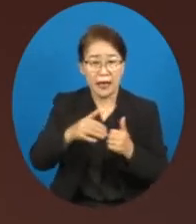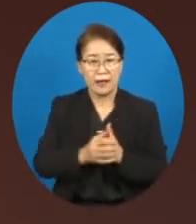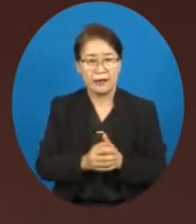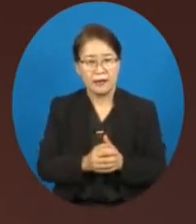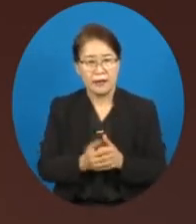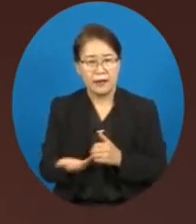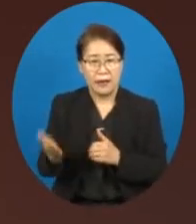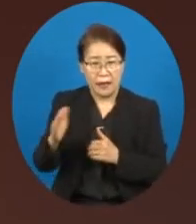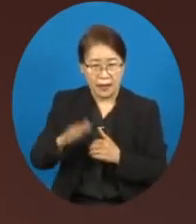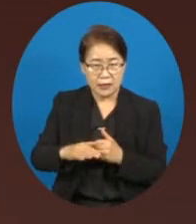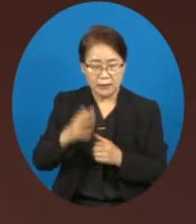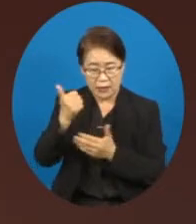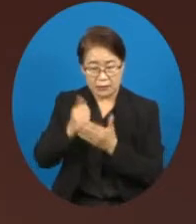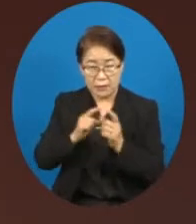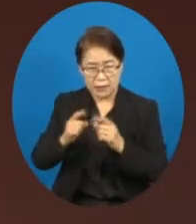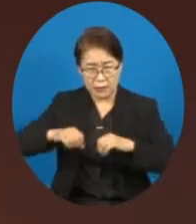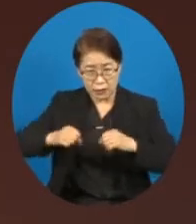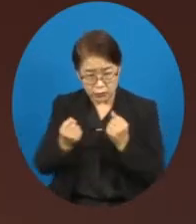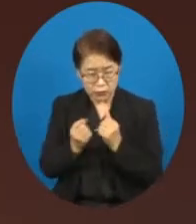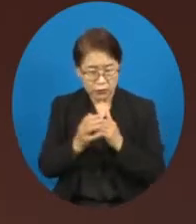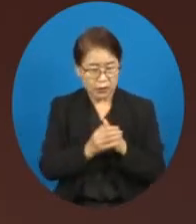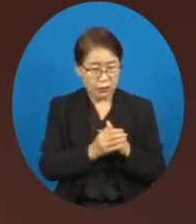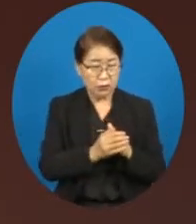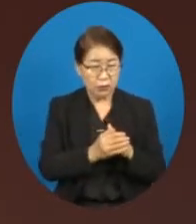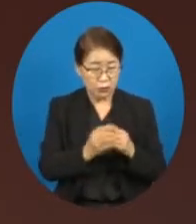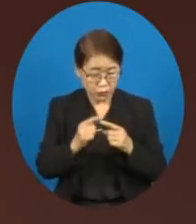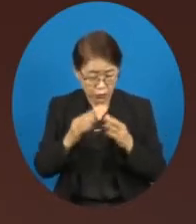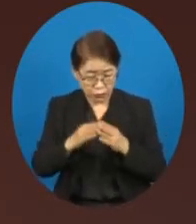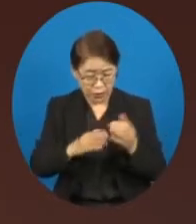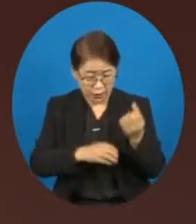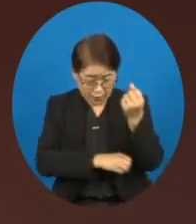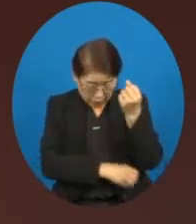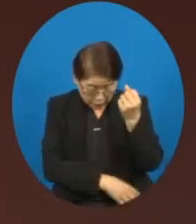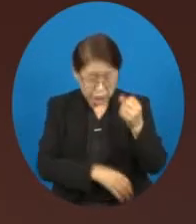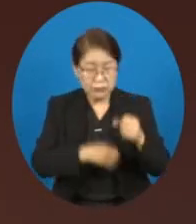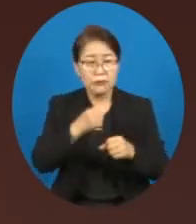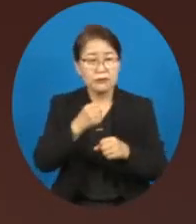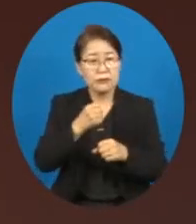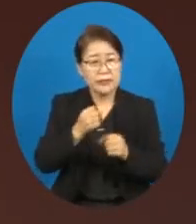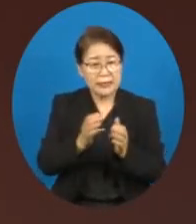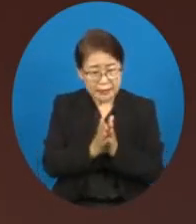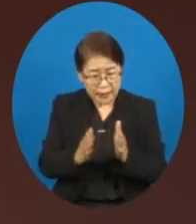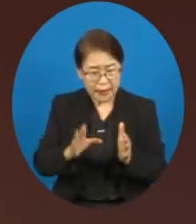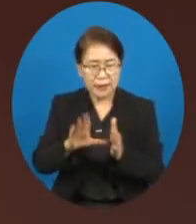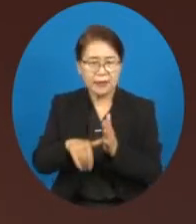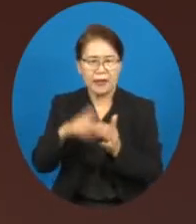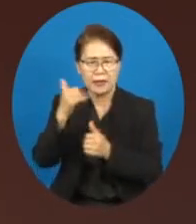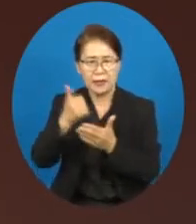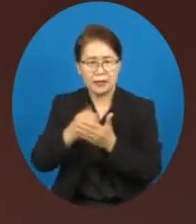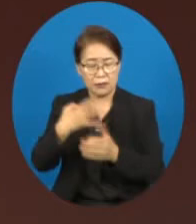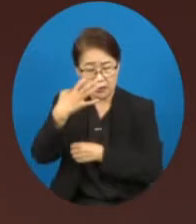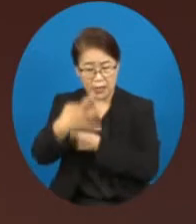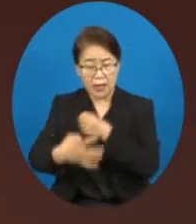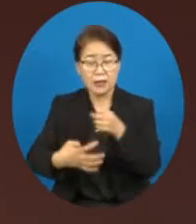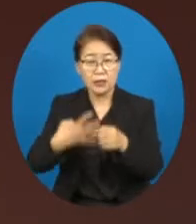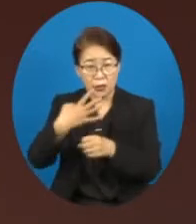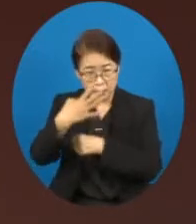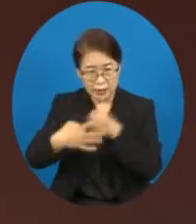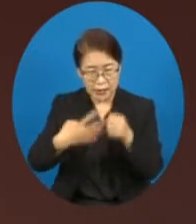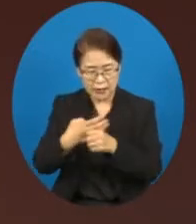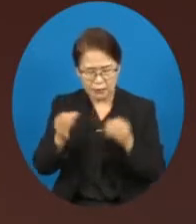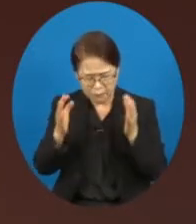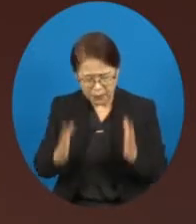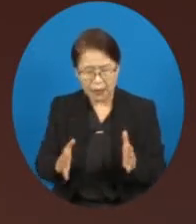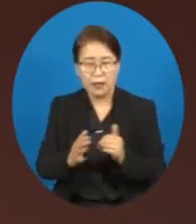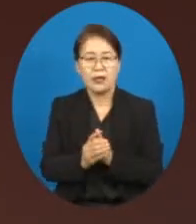하나님은요, 4년 만에 성전 건축을 완성케 하셨습니다. 우리 하나님은 약속을